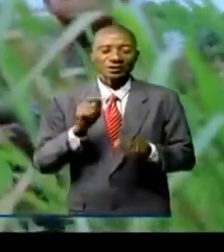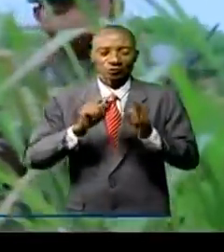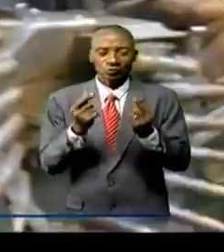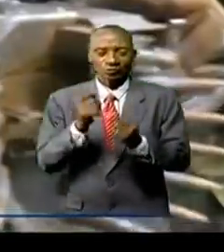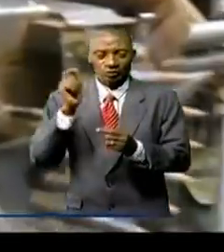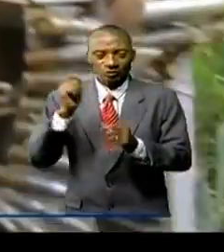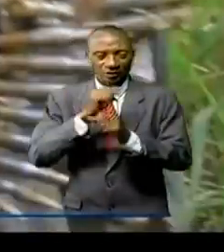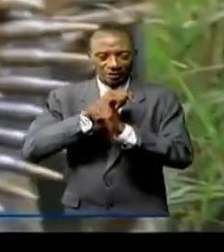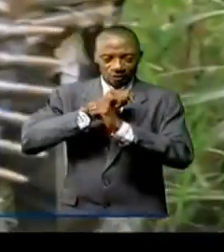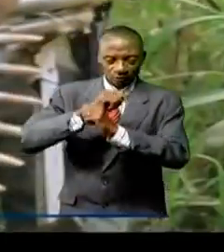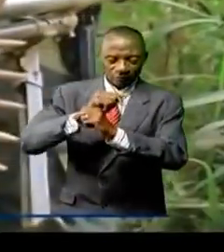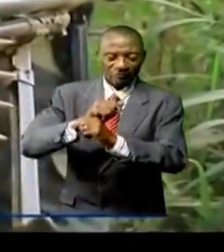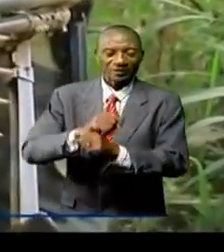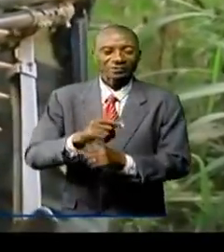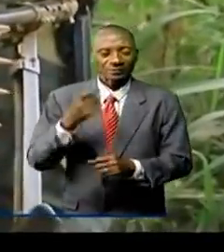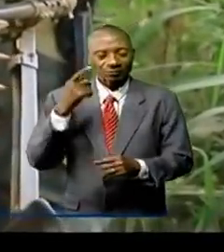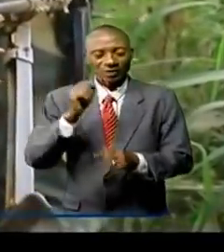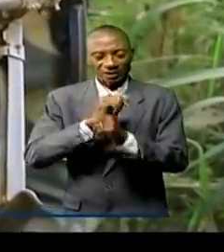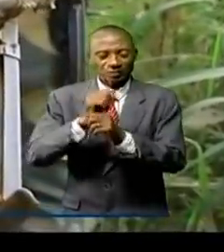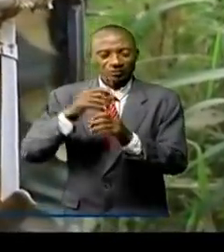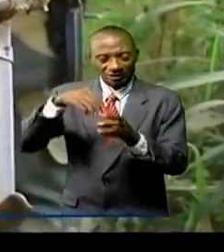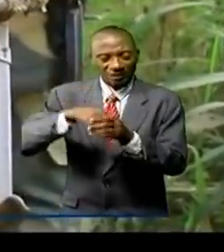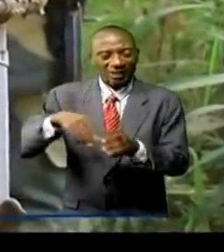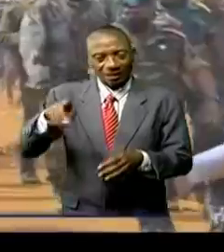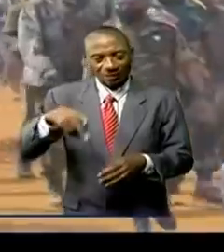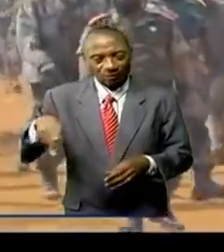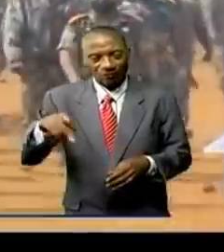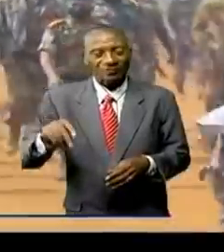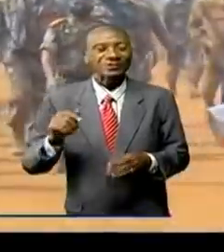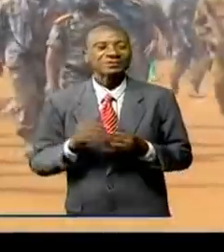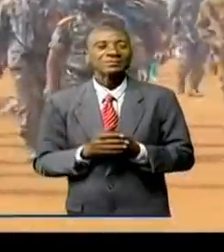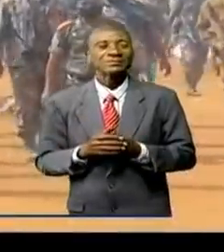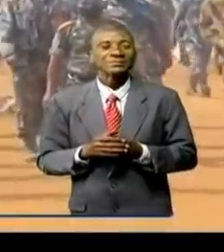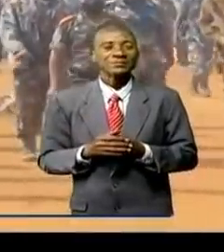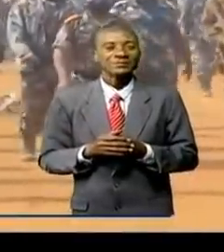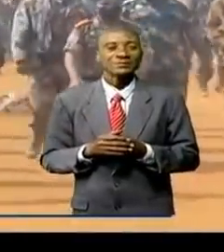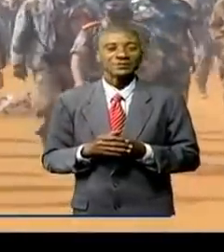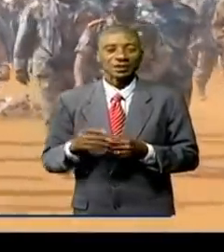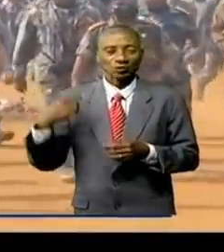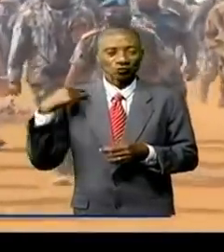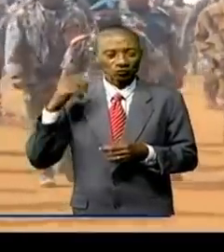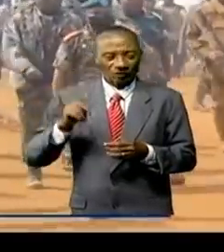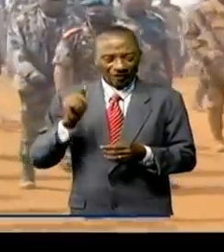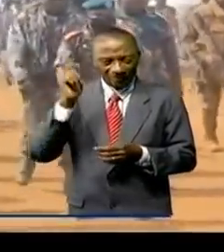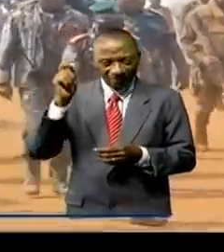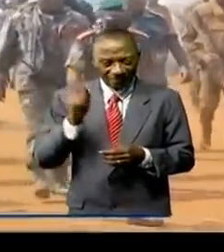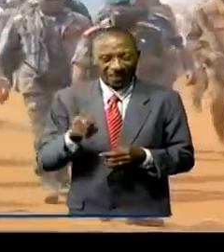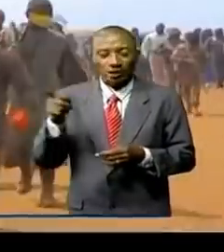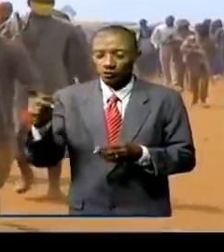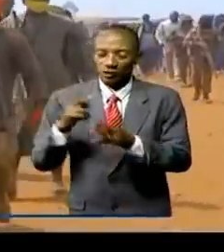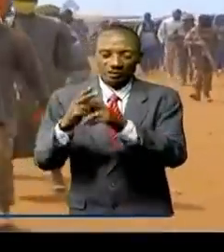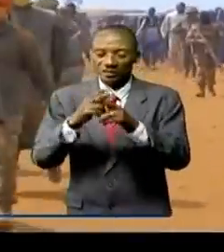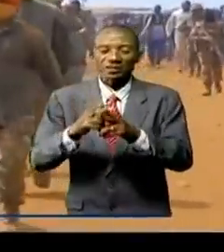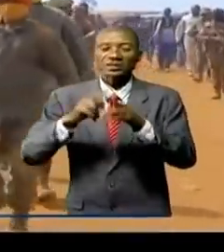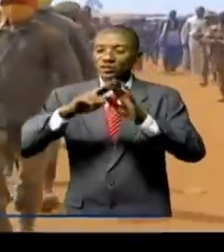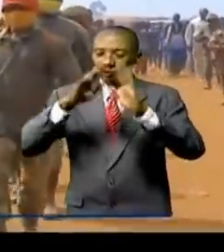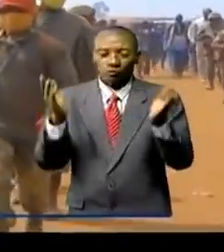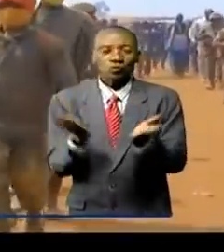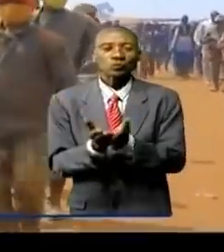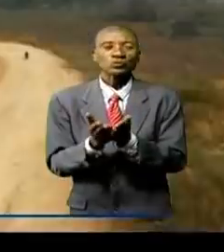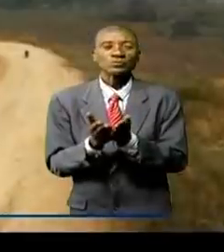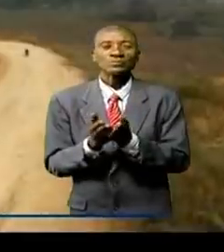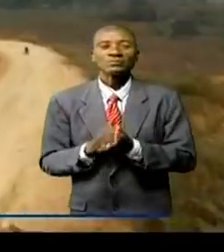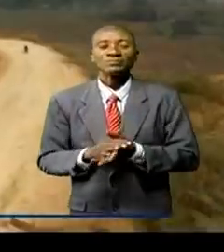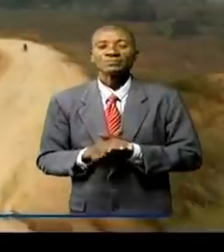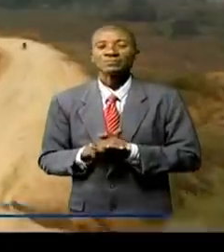par l'armée pour traquer le groupe armé sous le leadership éclairé du gouverneur militaire, le lieutenant général Luboyan Kanchoma Djouni.